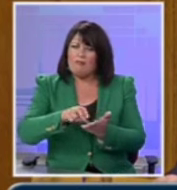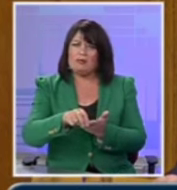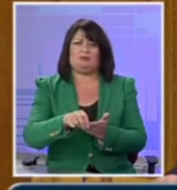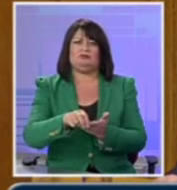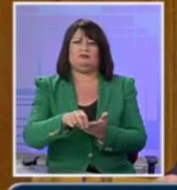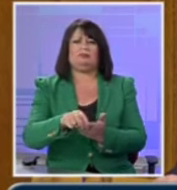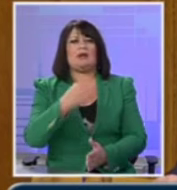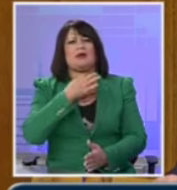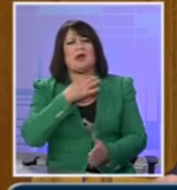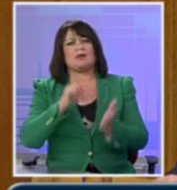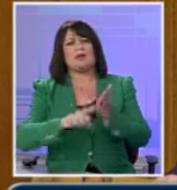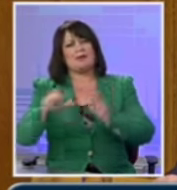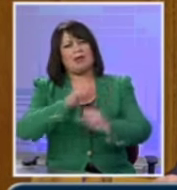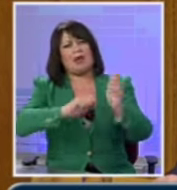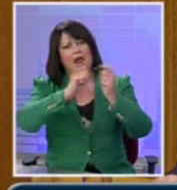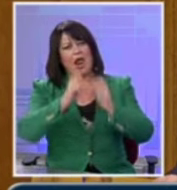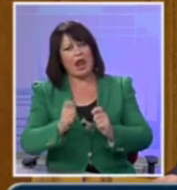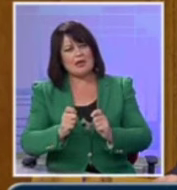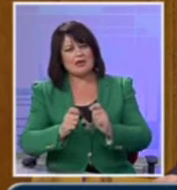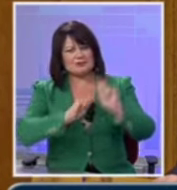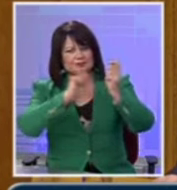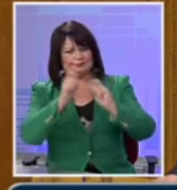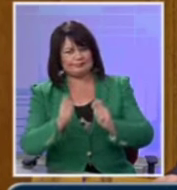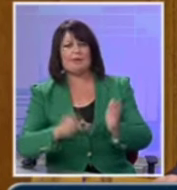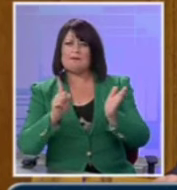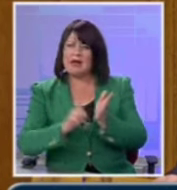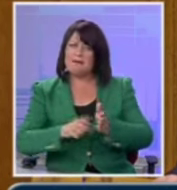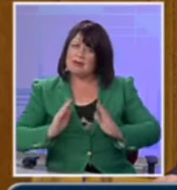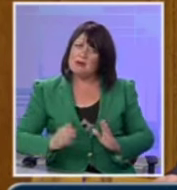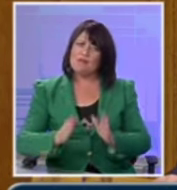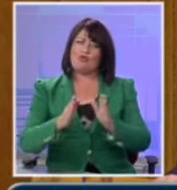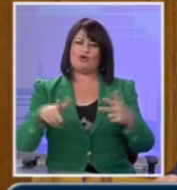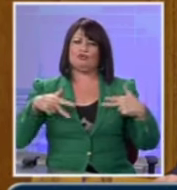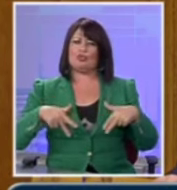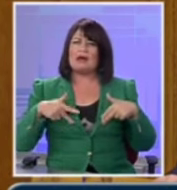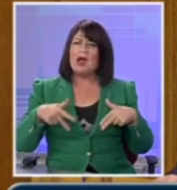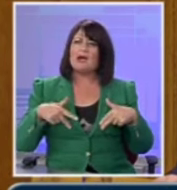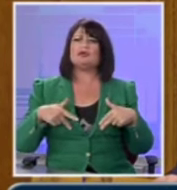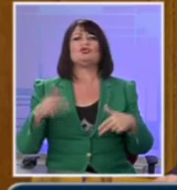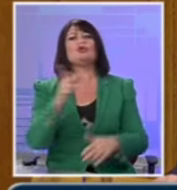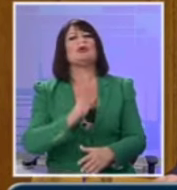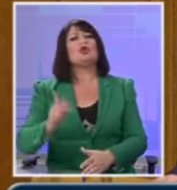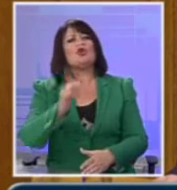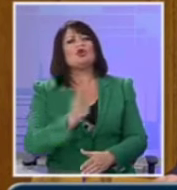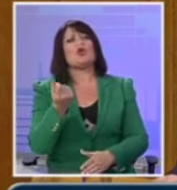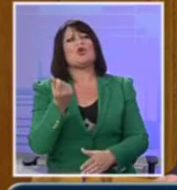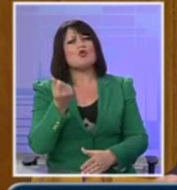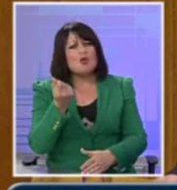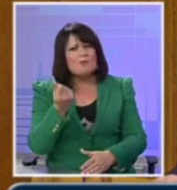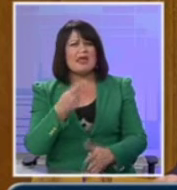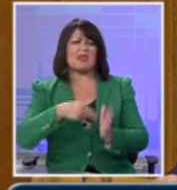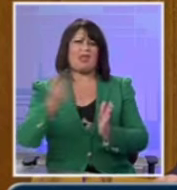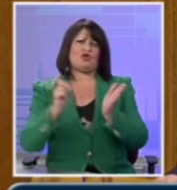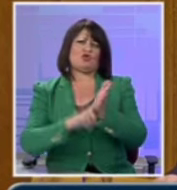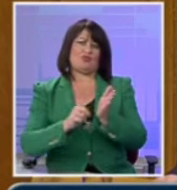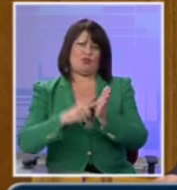στις αναγκαίες αλλαγές και τους μετασχηματισμούς που πρέπει να προχωρήσουμε στο κράτος, την κοινωνία, την οικονομία και τους θεσμούς.